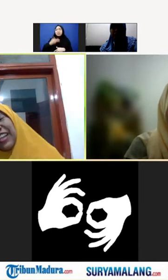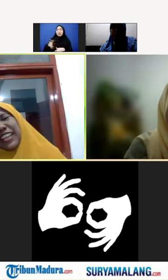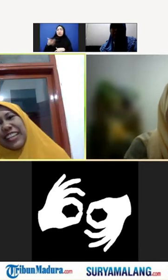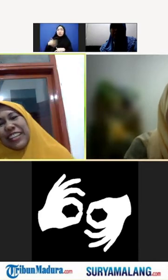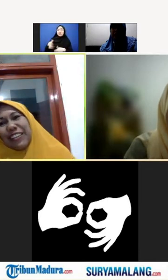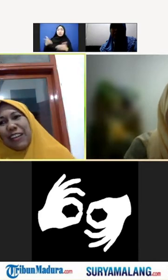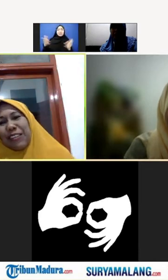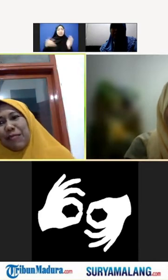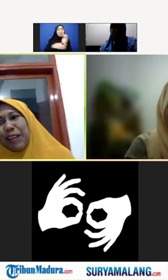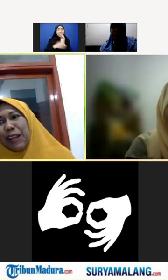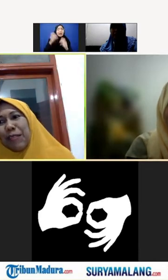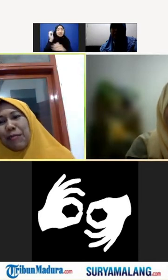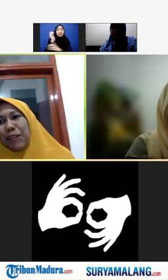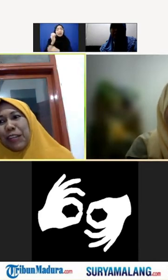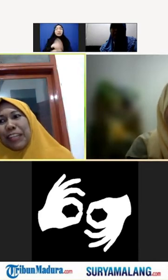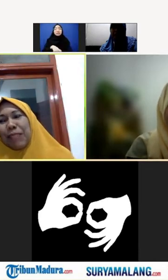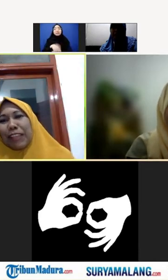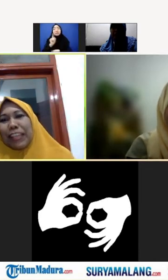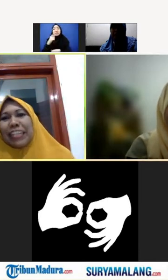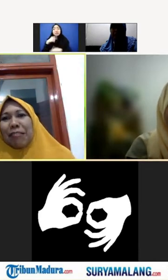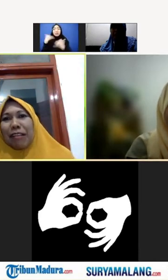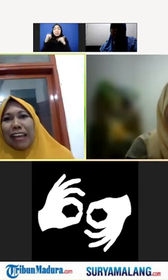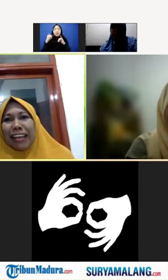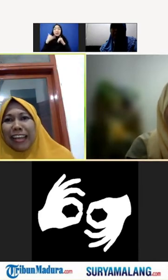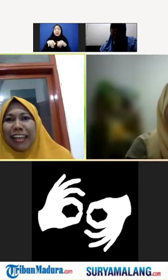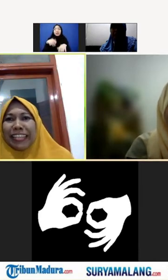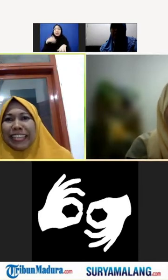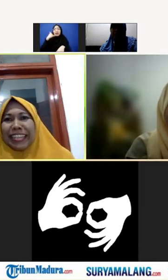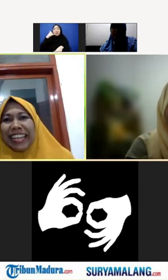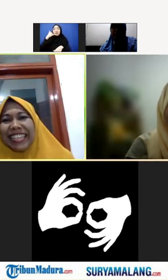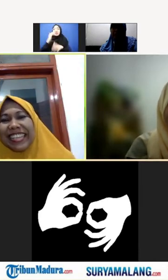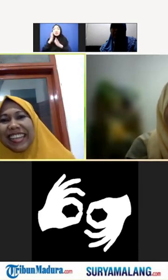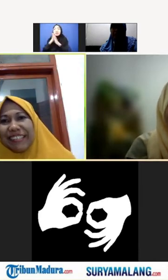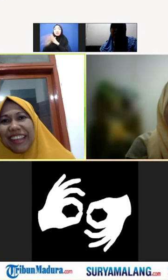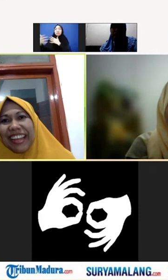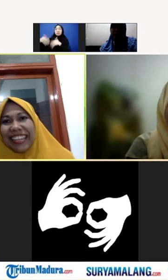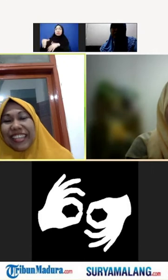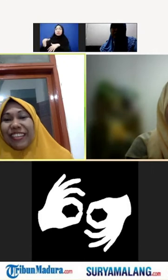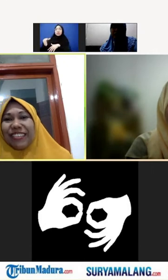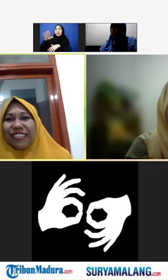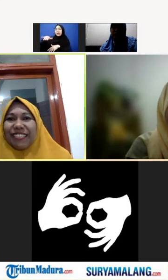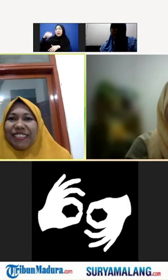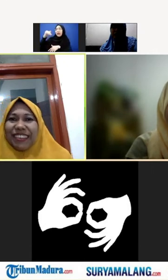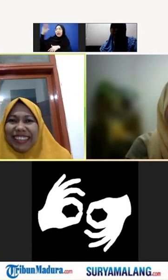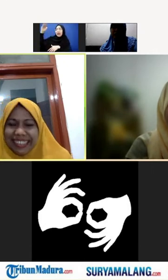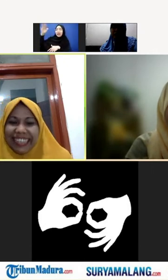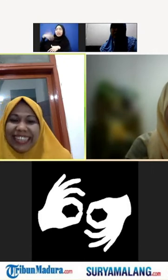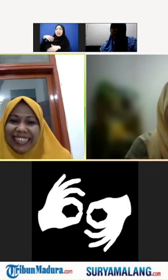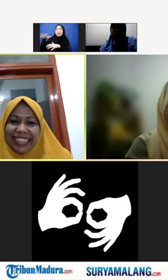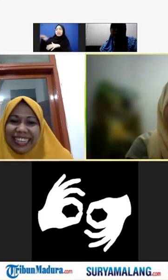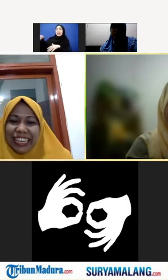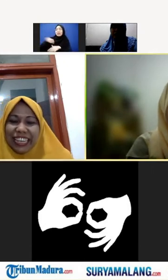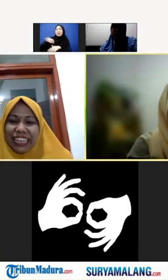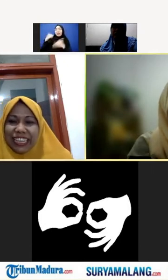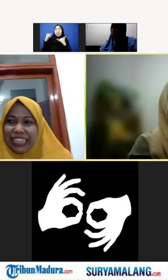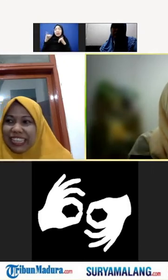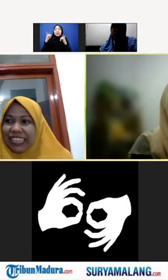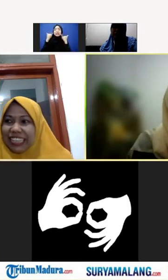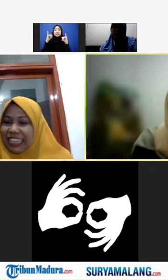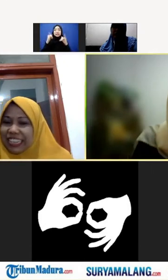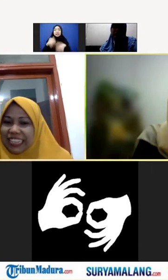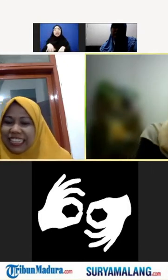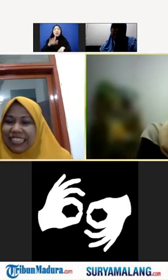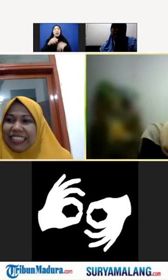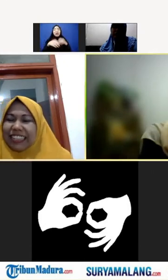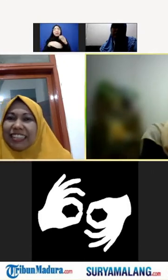Habis dia dia habis main handphone, dia praktekin sama kakak-kakaknya diajak main gitu. Iya, bahaya loh kalau